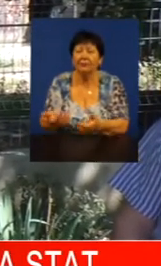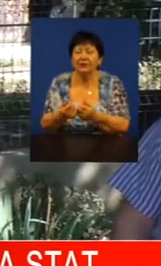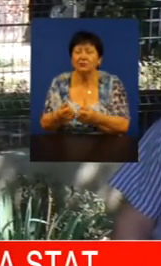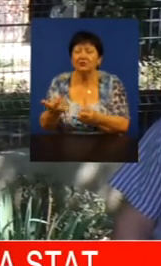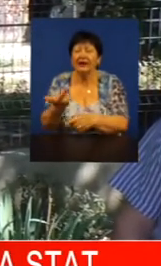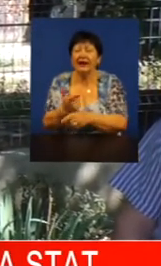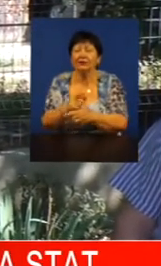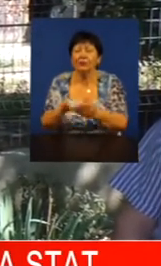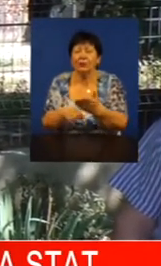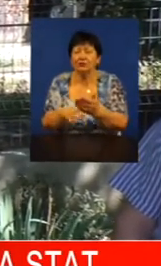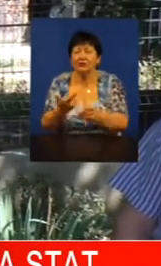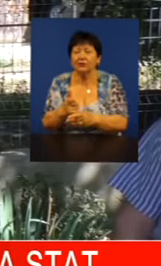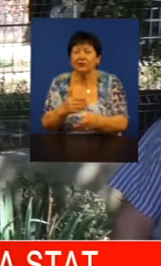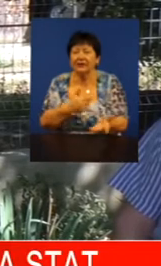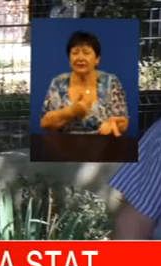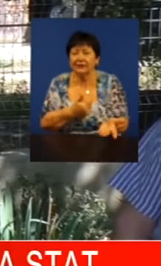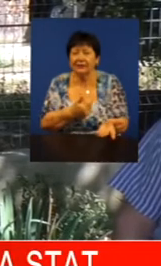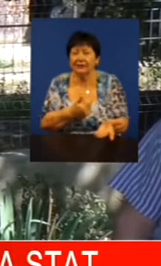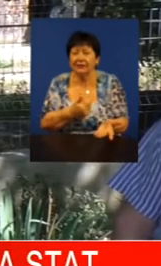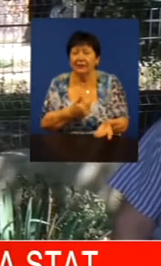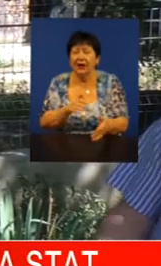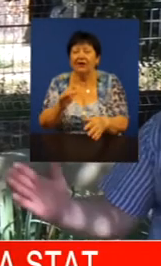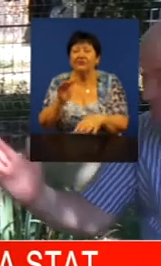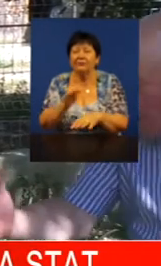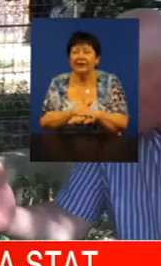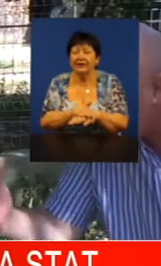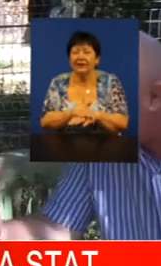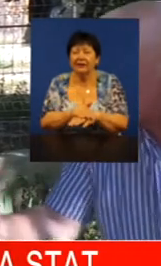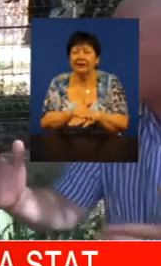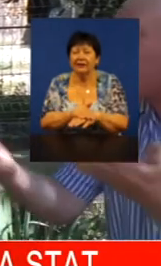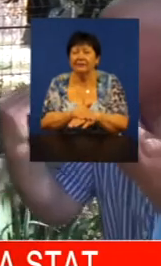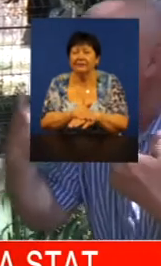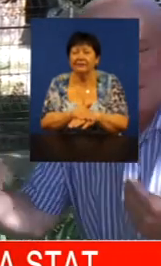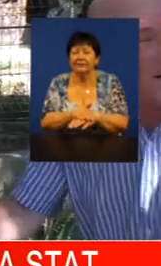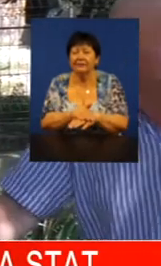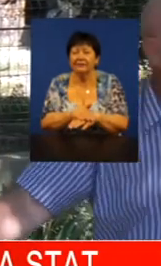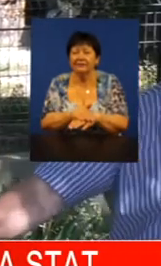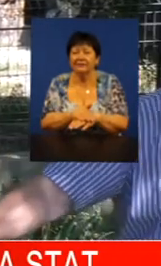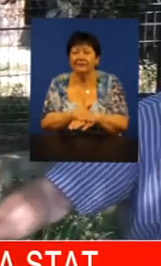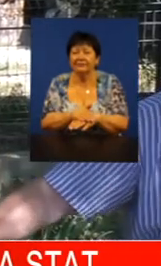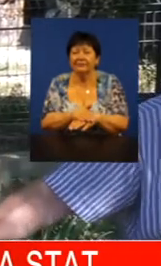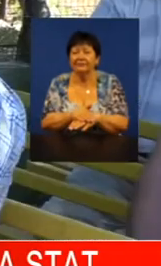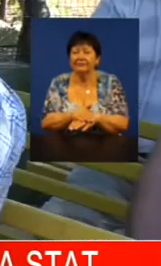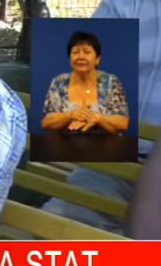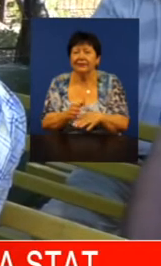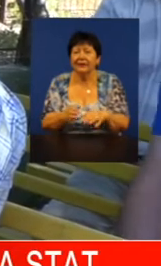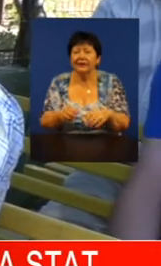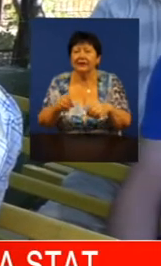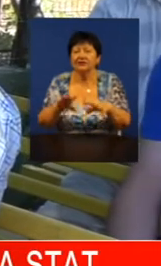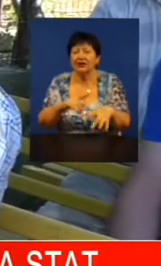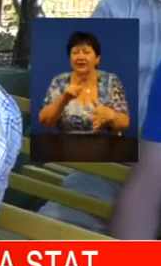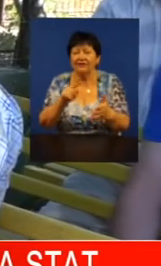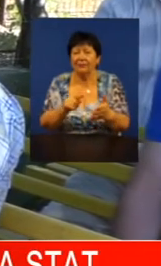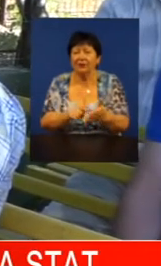помощь, которая предназначена. Второе. Нужно решить вопрос с банками. Так? С банками? Да, дар care e tot treaba? Надо решить вопрос с